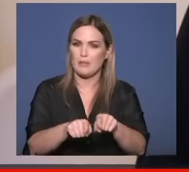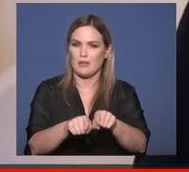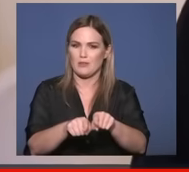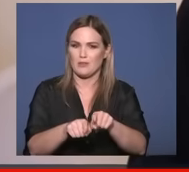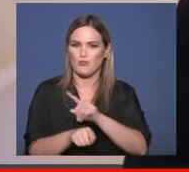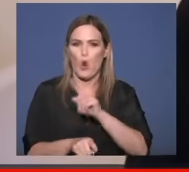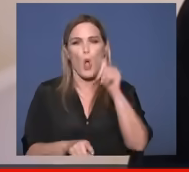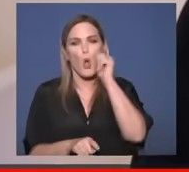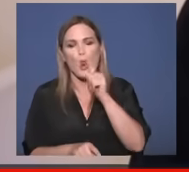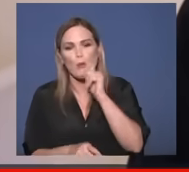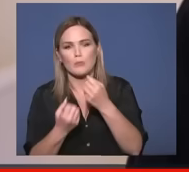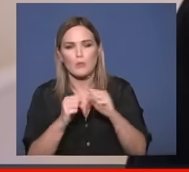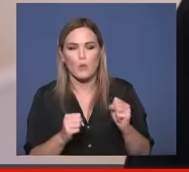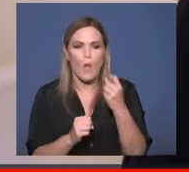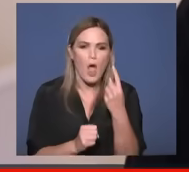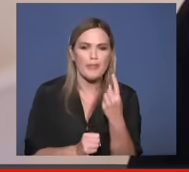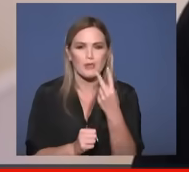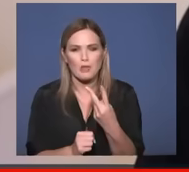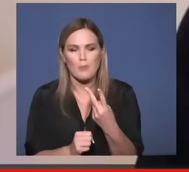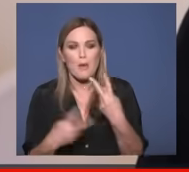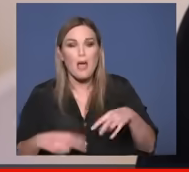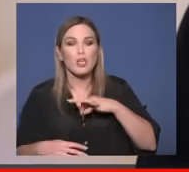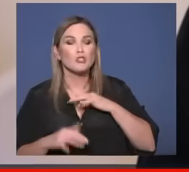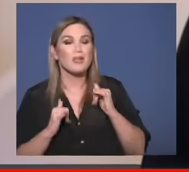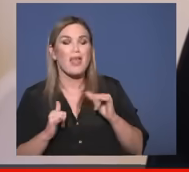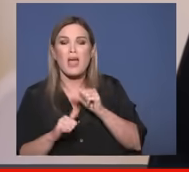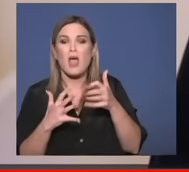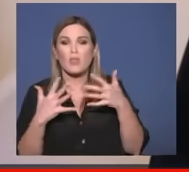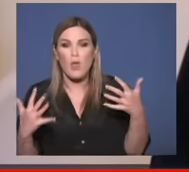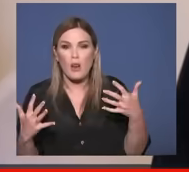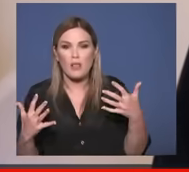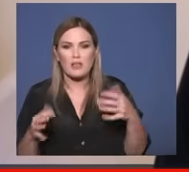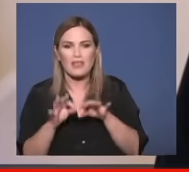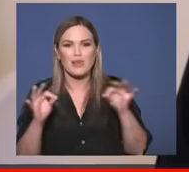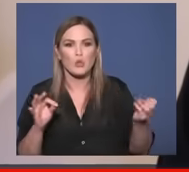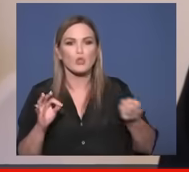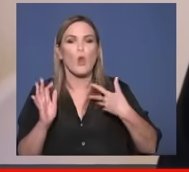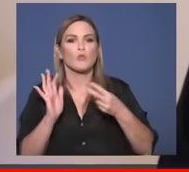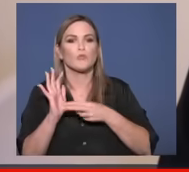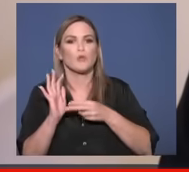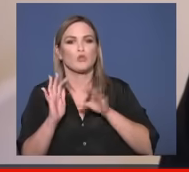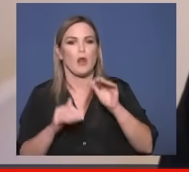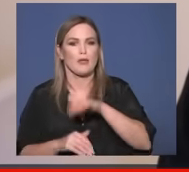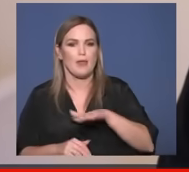אחד או שניים, או הפחד שלי הכי גדול זה שהם יתחילו לשלוח תמונות של